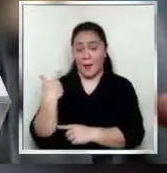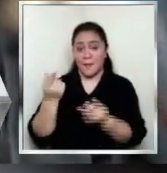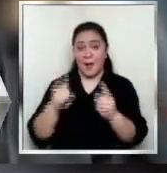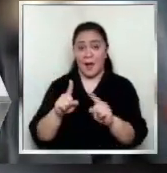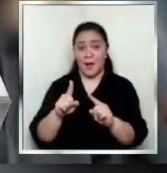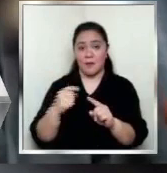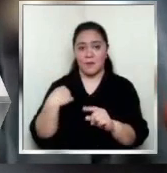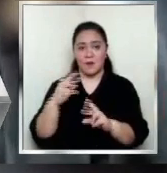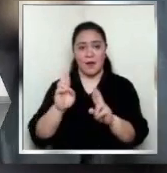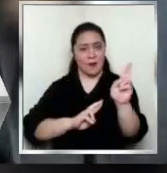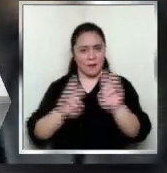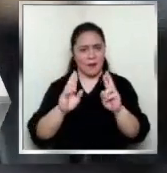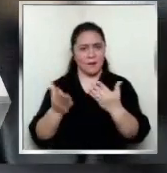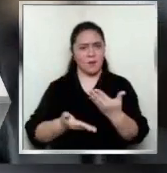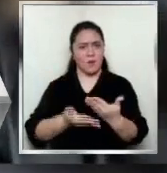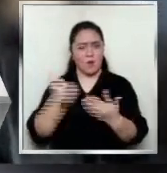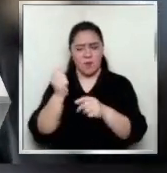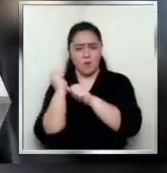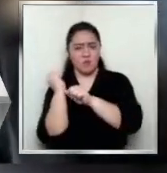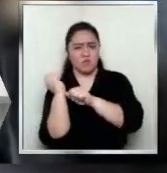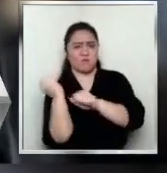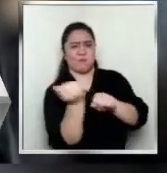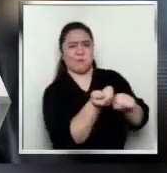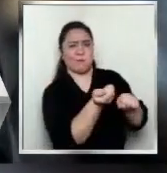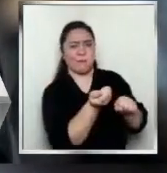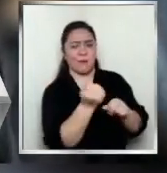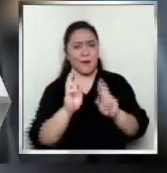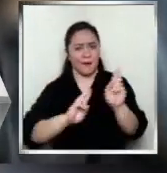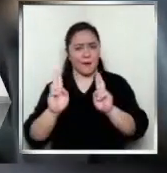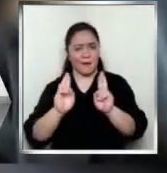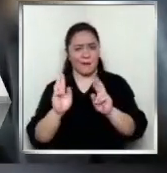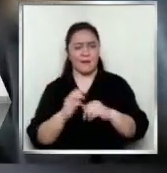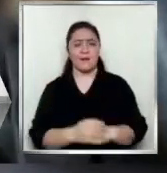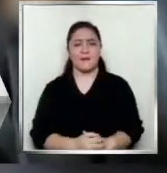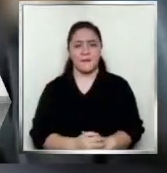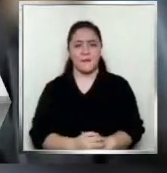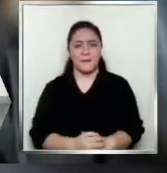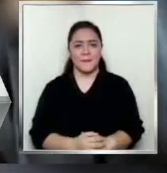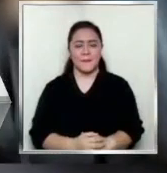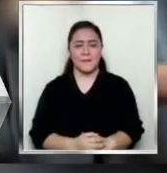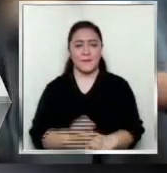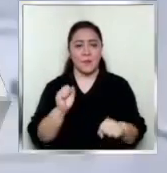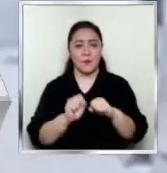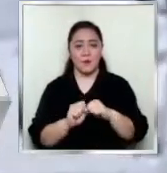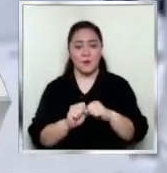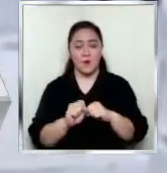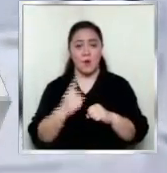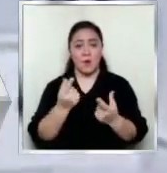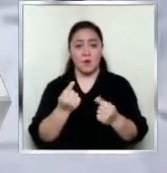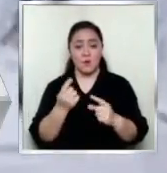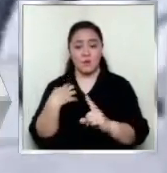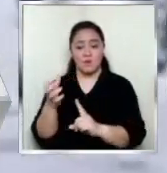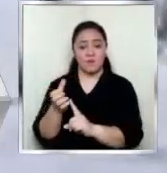siya na i-wave, ihampas sa amin yung baseball bat. Kaya tinulak ko si cousin.